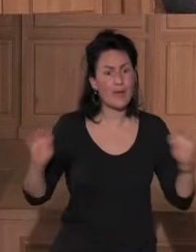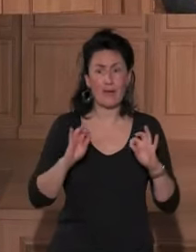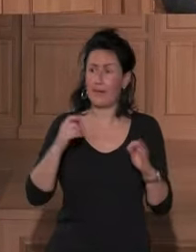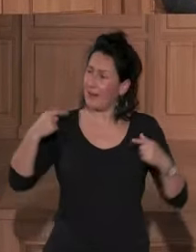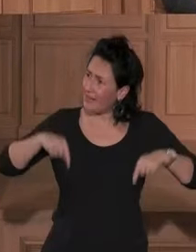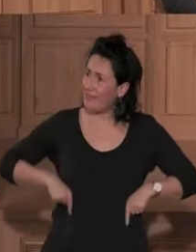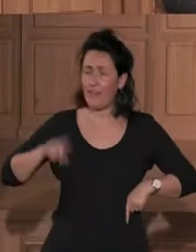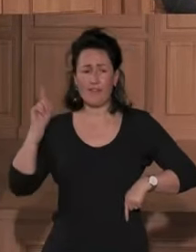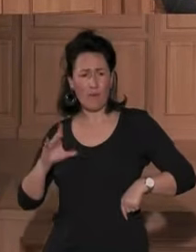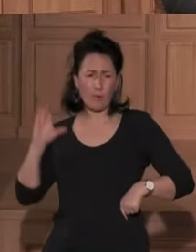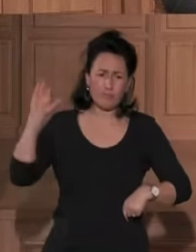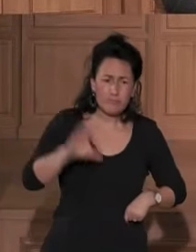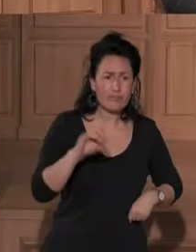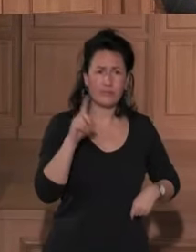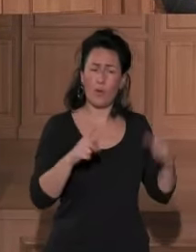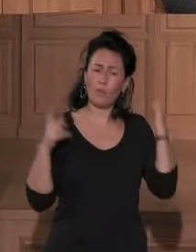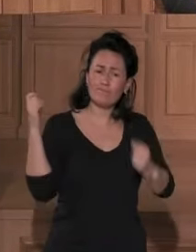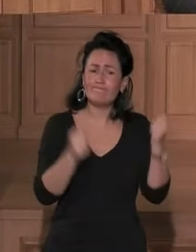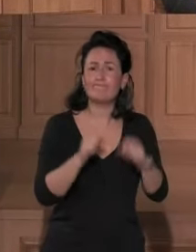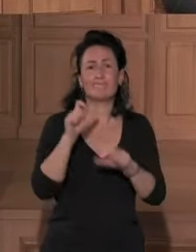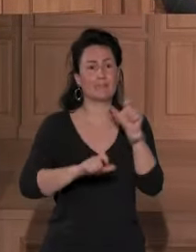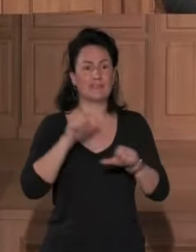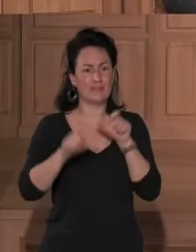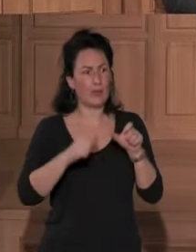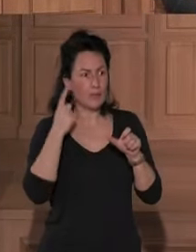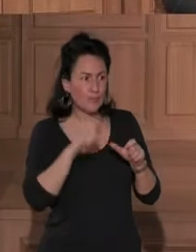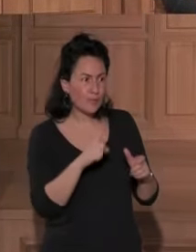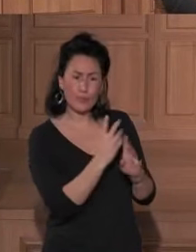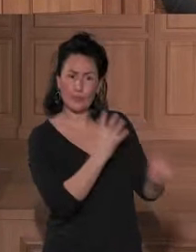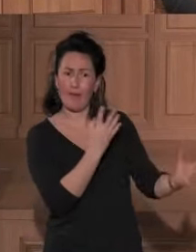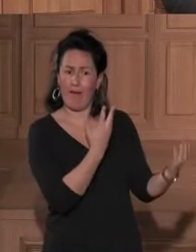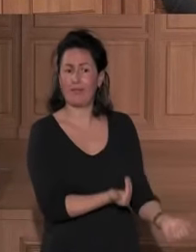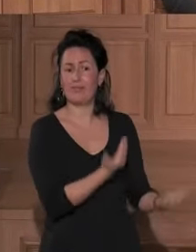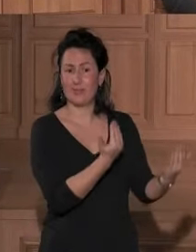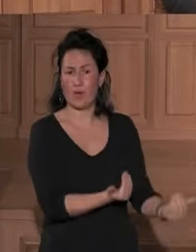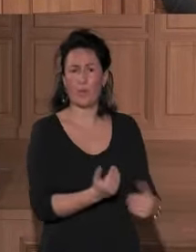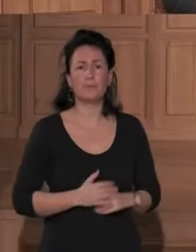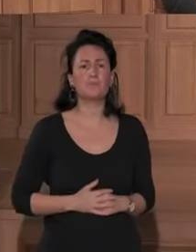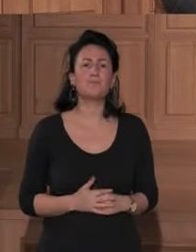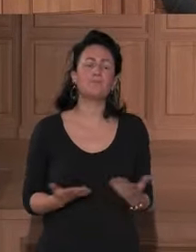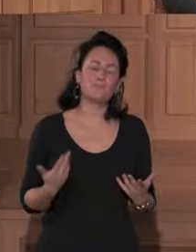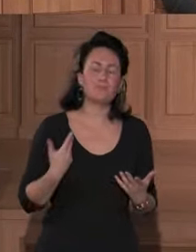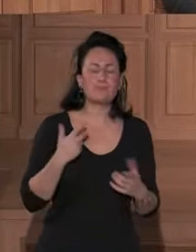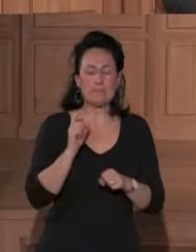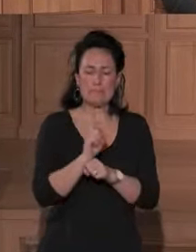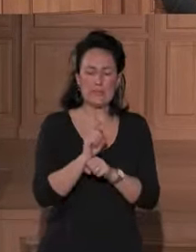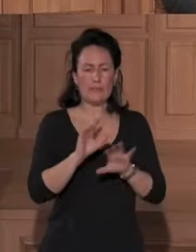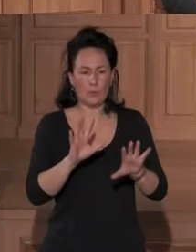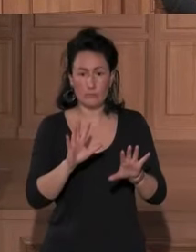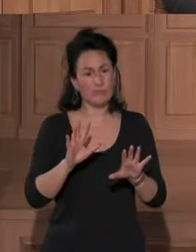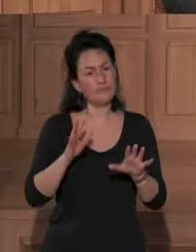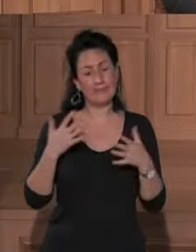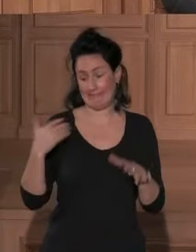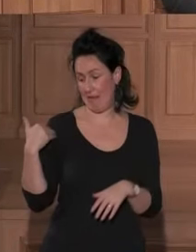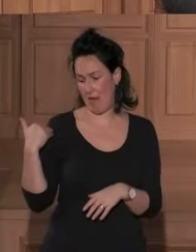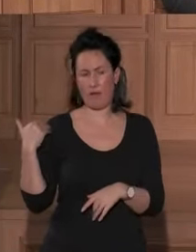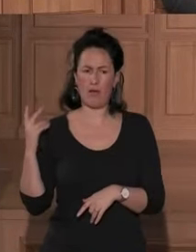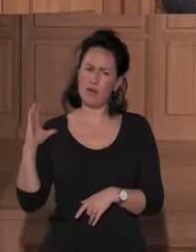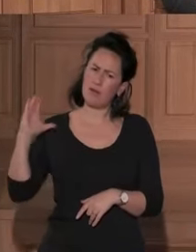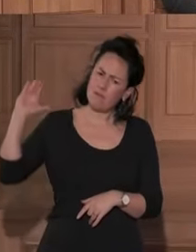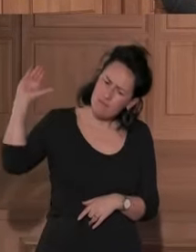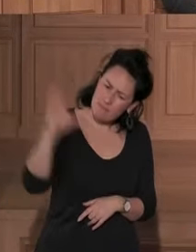de moyens. Alors, je vais faire une critique mesurée parce qu'ils ont débloqué des fonds importants maintenant pour les appels à